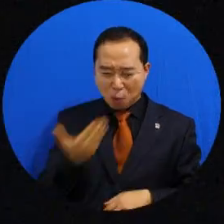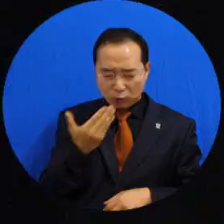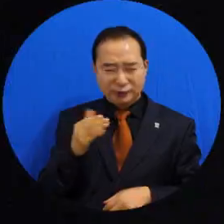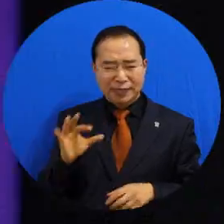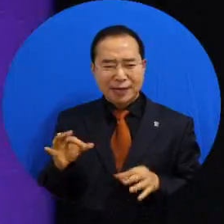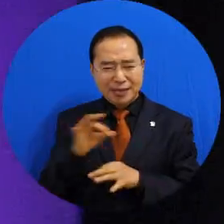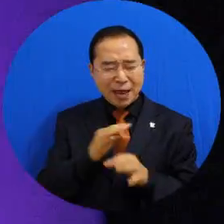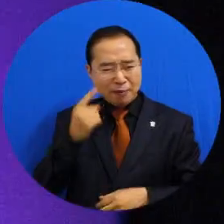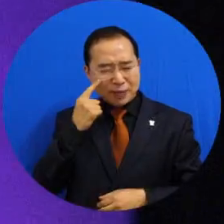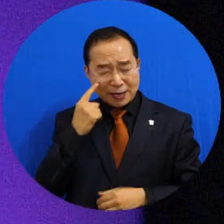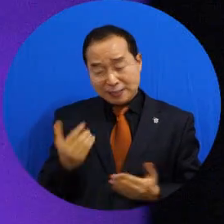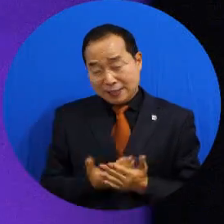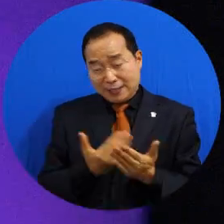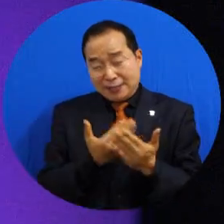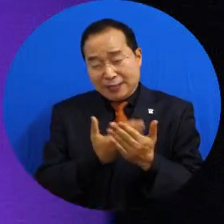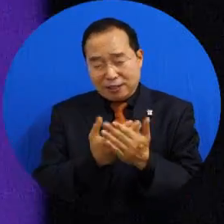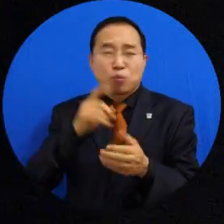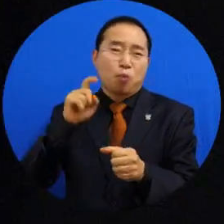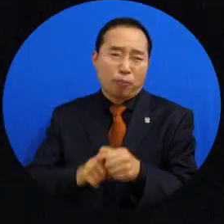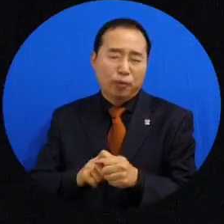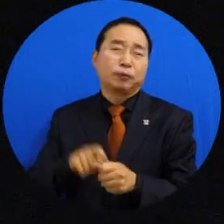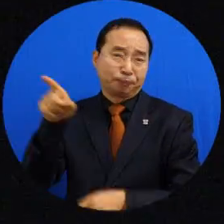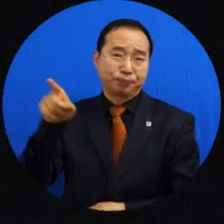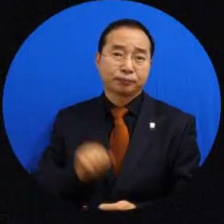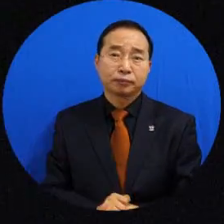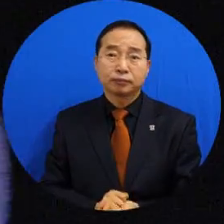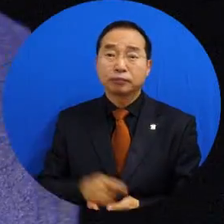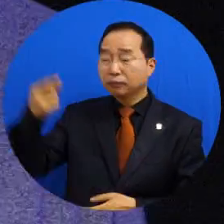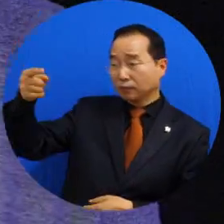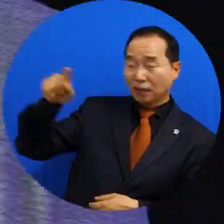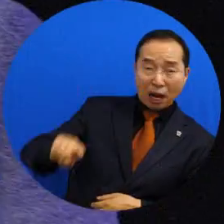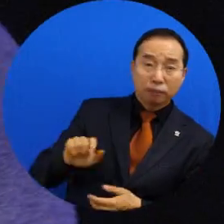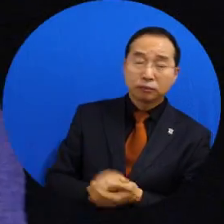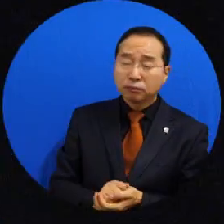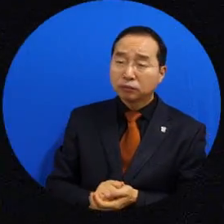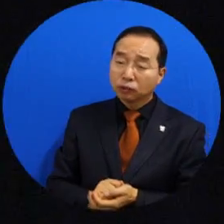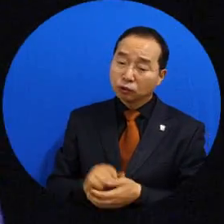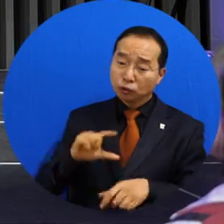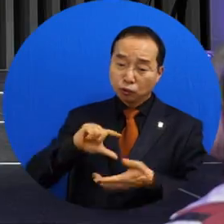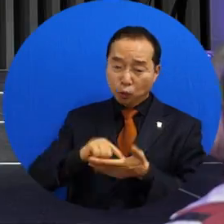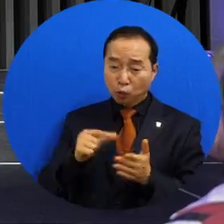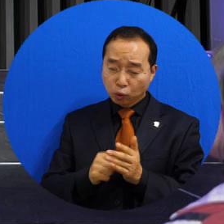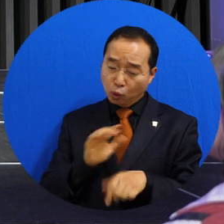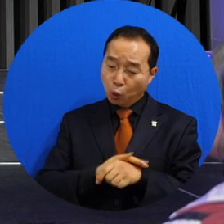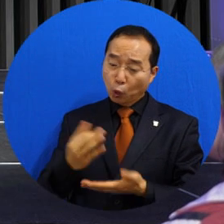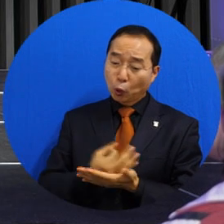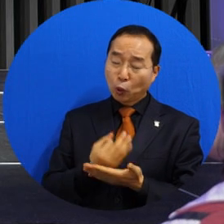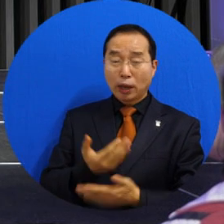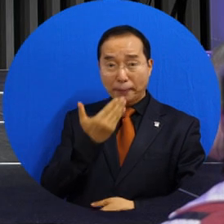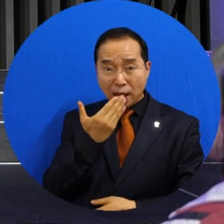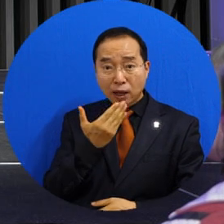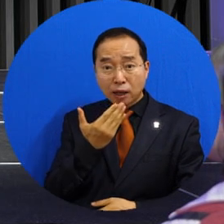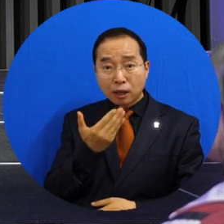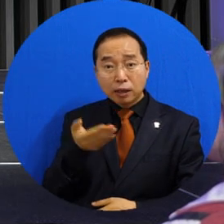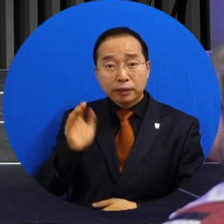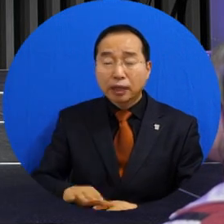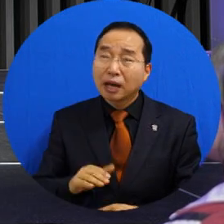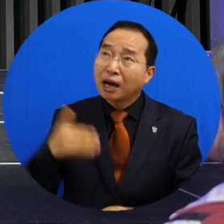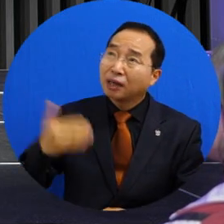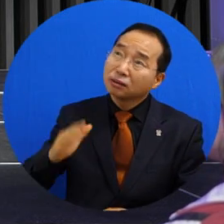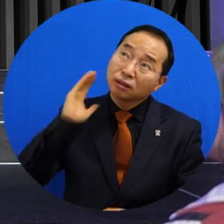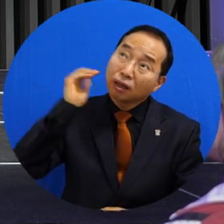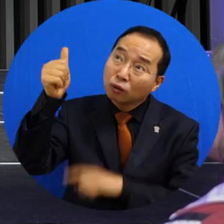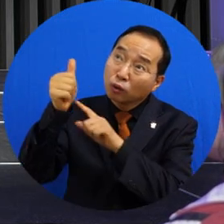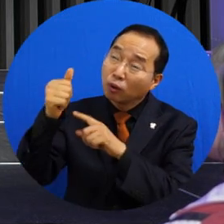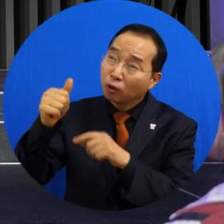이룩하자. 그 다음 세대는 뭐였을까요? 어느 정도 잘 먹고 잘 살게 됐어요. 근데 아직도 우리나라